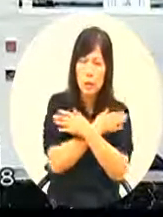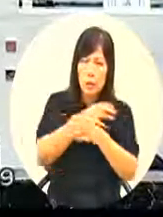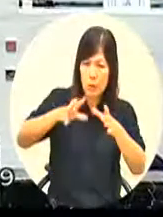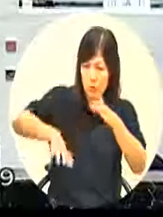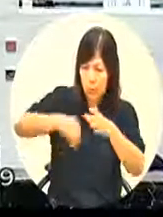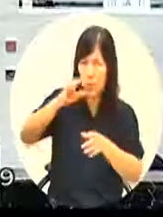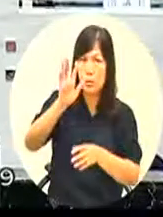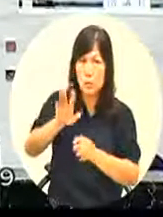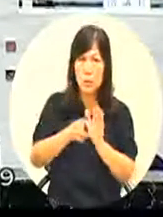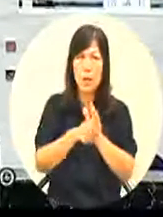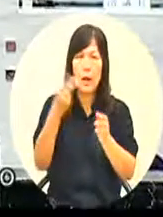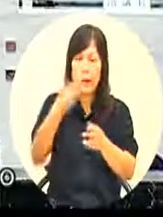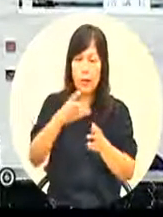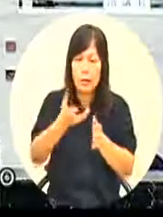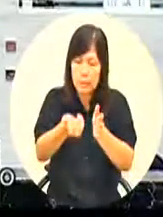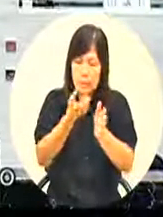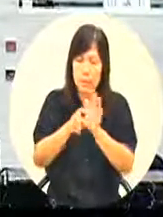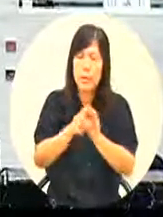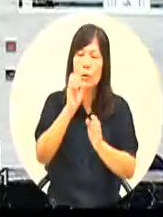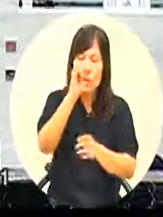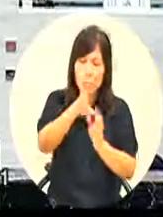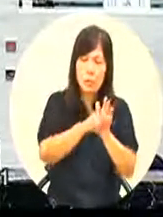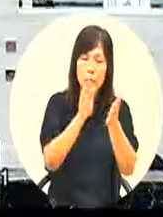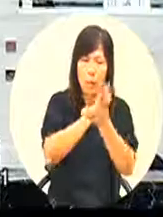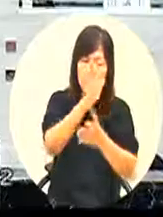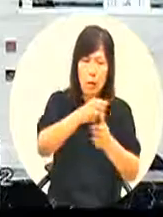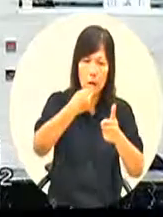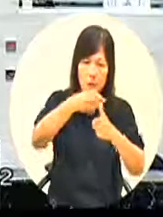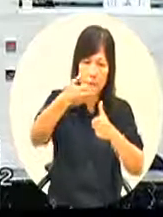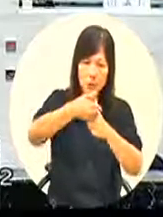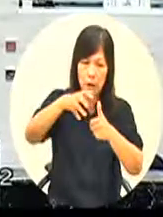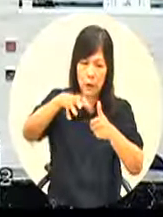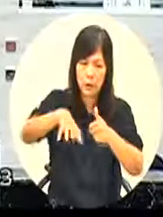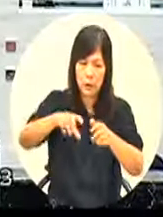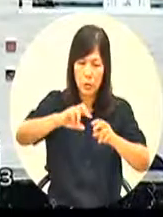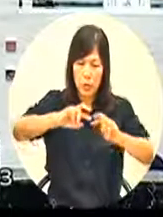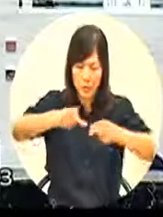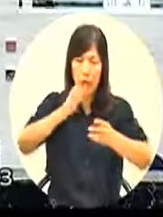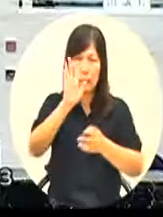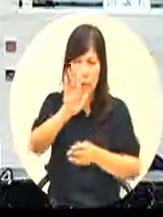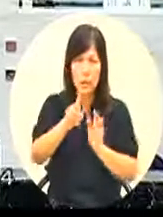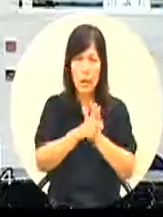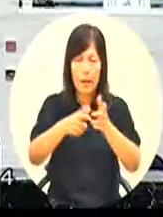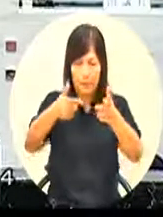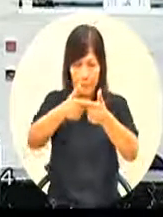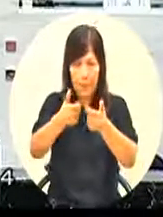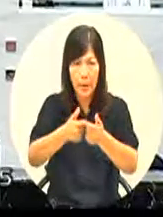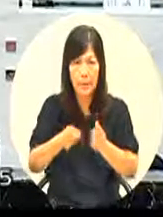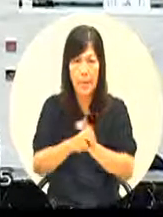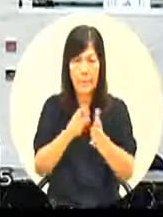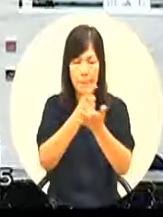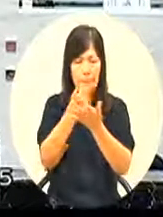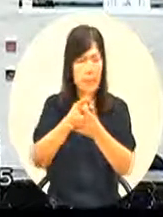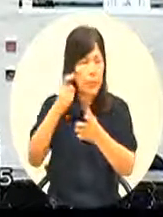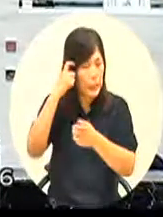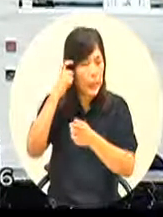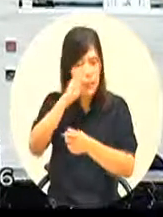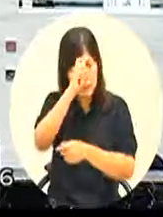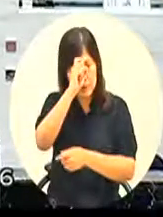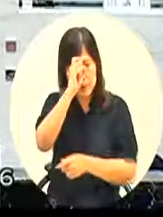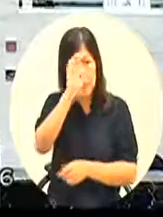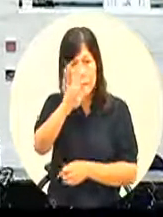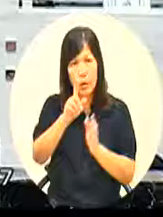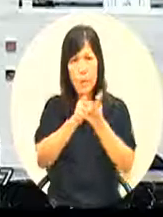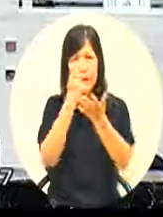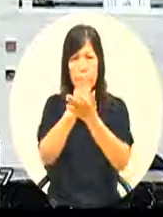部分，然后我们上次在反映之后，教育局马上做调整，那个其实也有符合到民众的一个期待，还有我们各